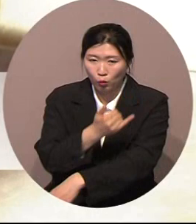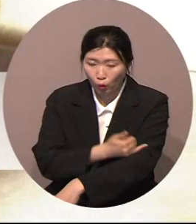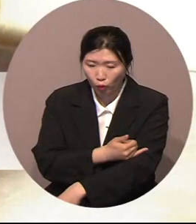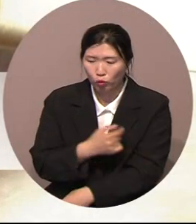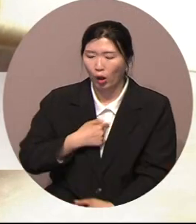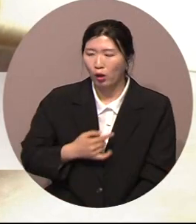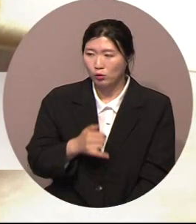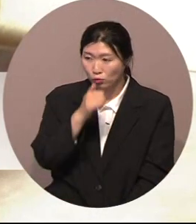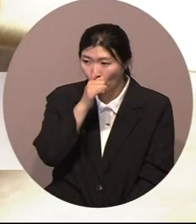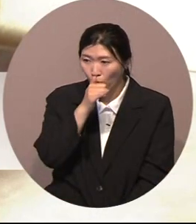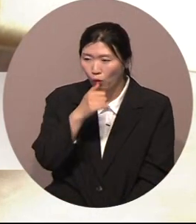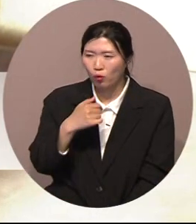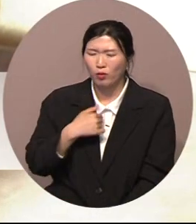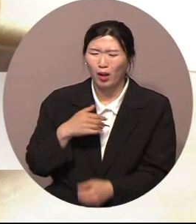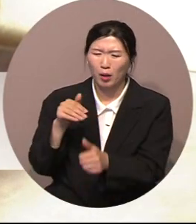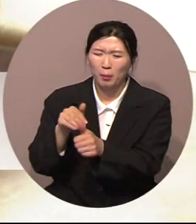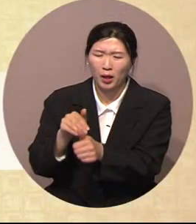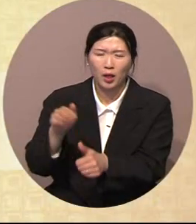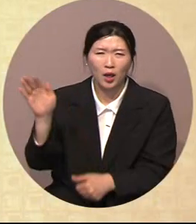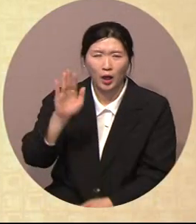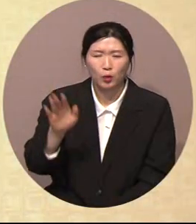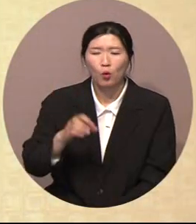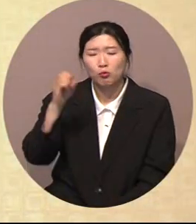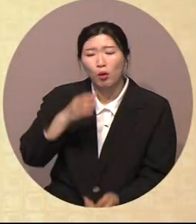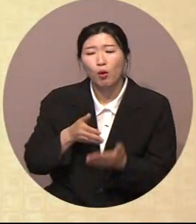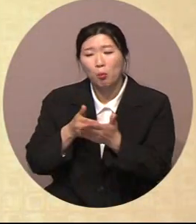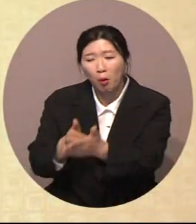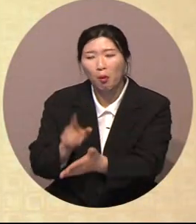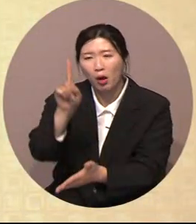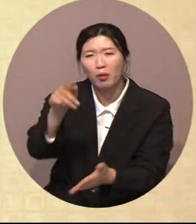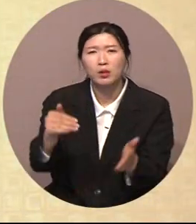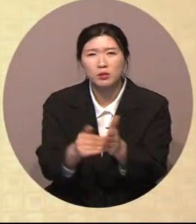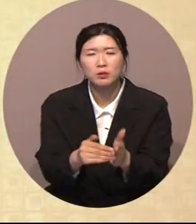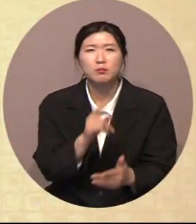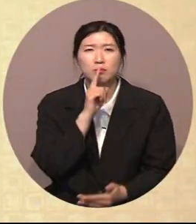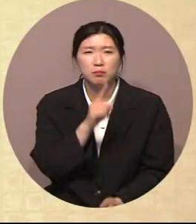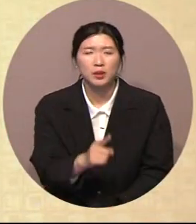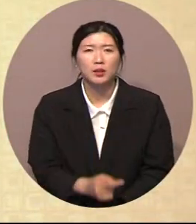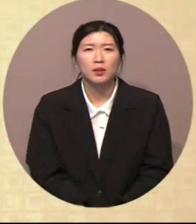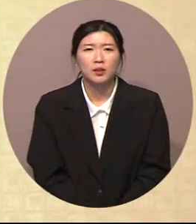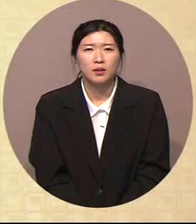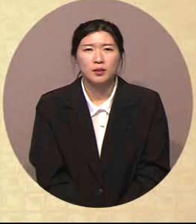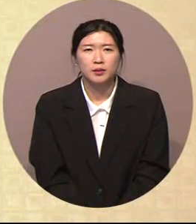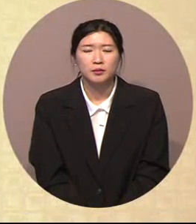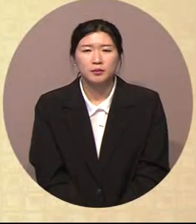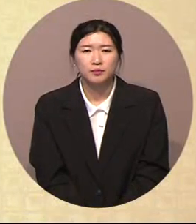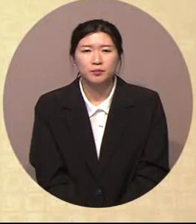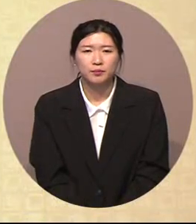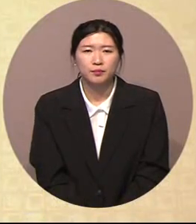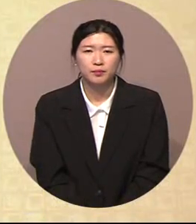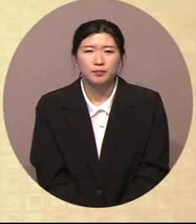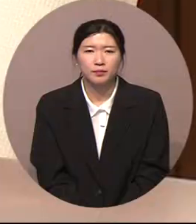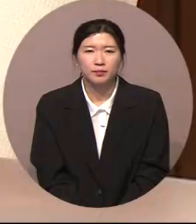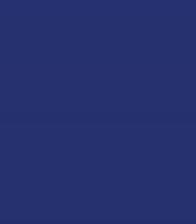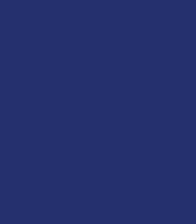의장이 행사할 수 있다며 의견을 낸 것이지 외압을 가한 건 아니라고 해명했습니다